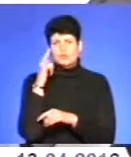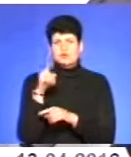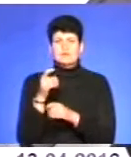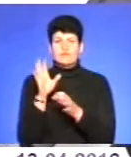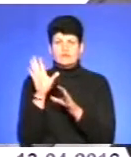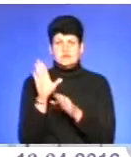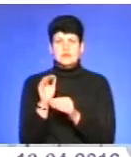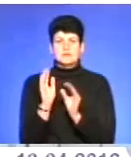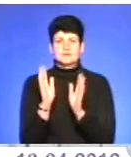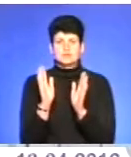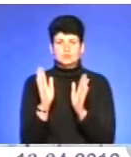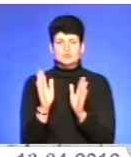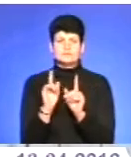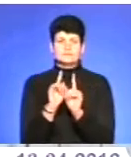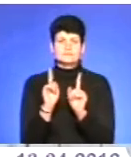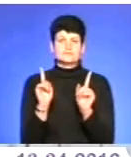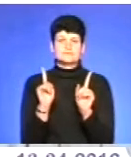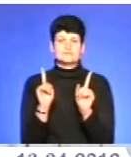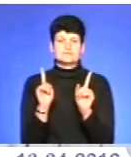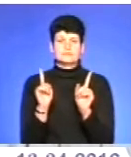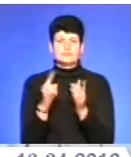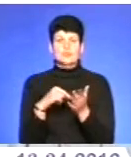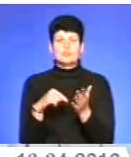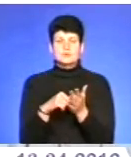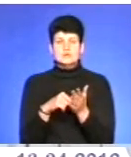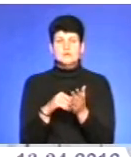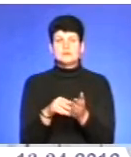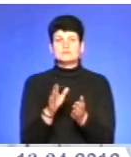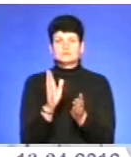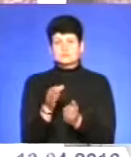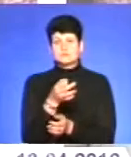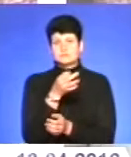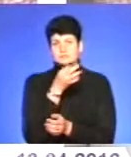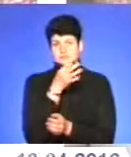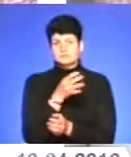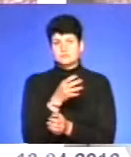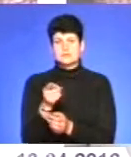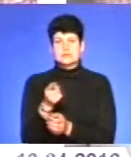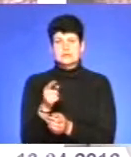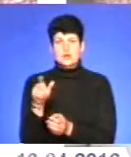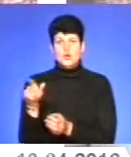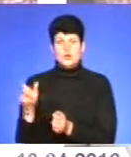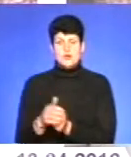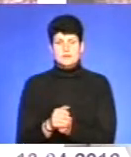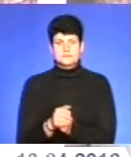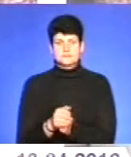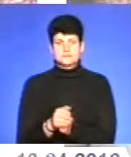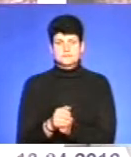нас родзинка в місті, яка буде приваблювати тернополян на цей об'єкт.